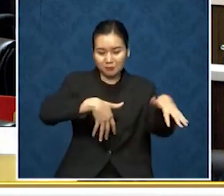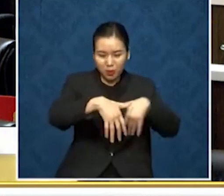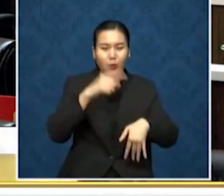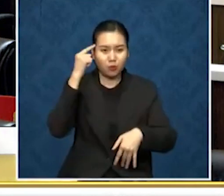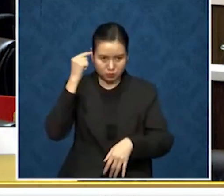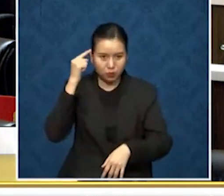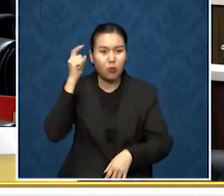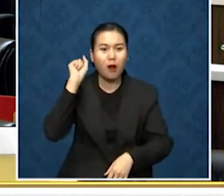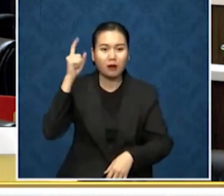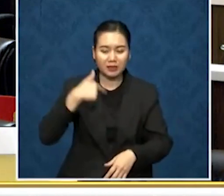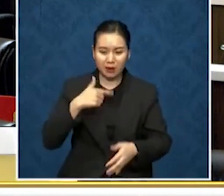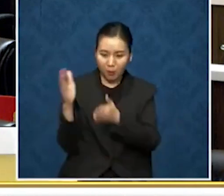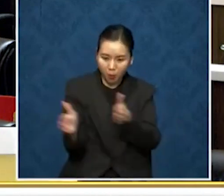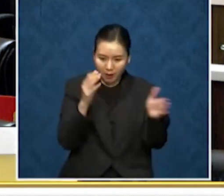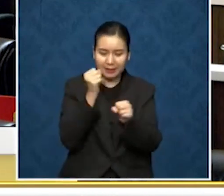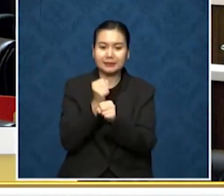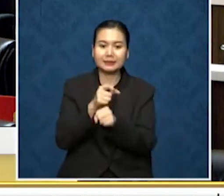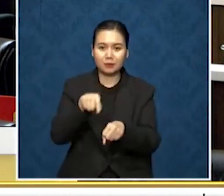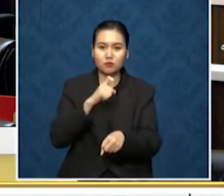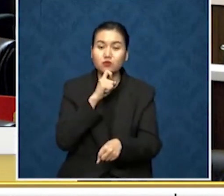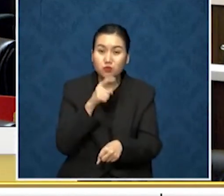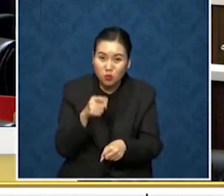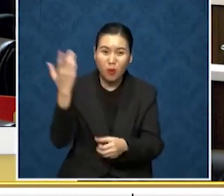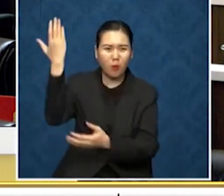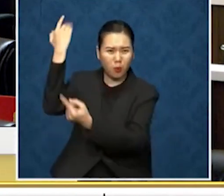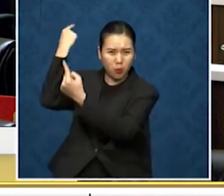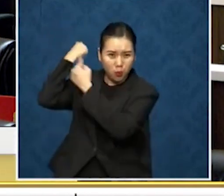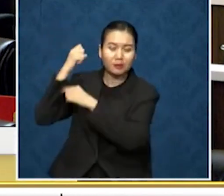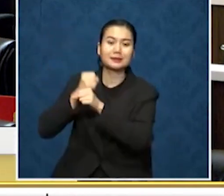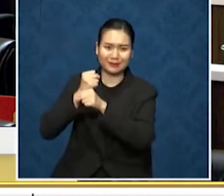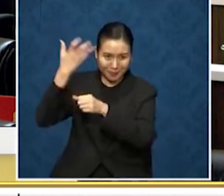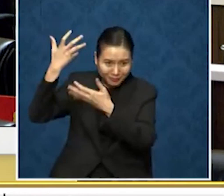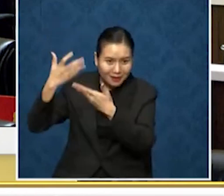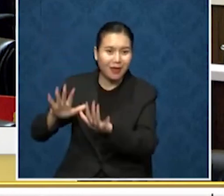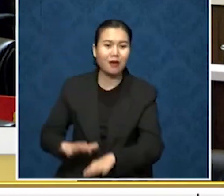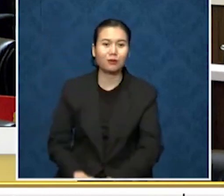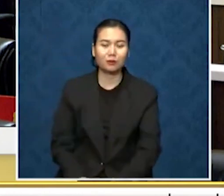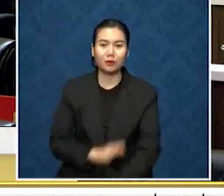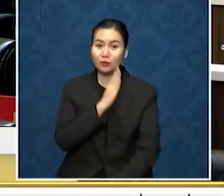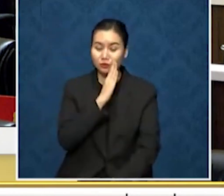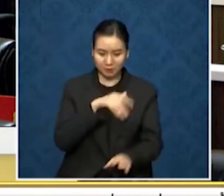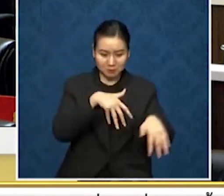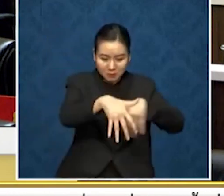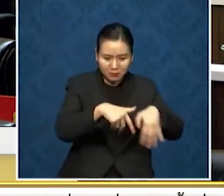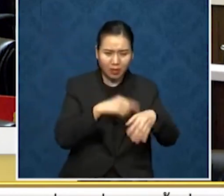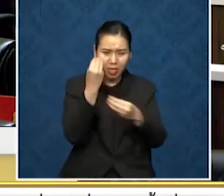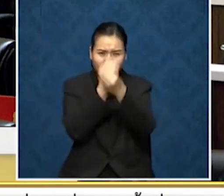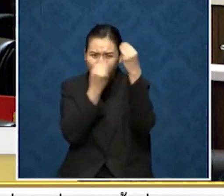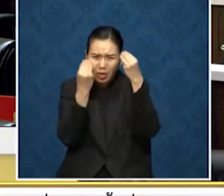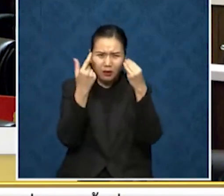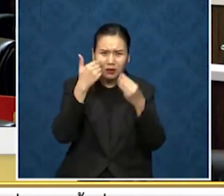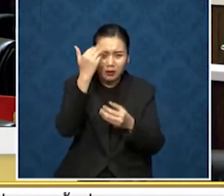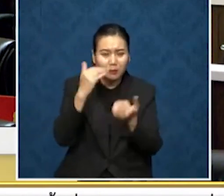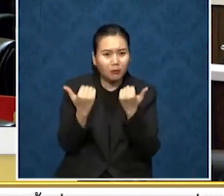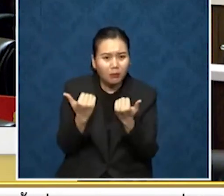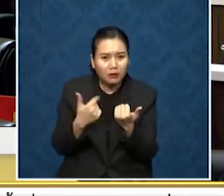ดีว่ากระบวนการที่เรากำลังทำอยู่มันเคยทำมาตั้งแต่ในอดีตถ้าประชาชนจะสับสนคือสับสนว่าทำไม